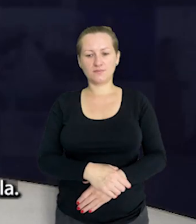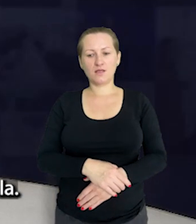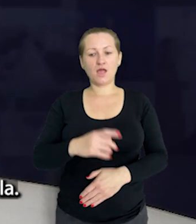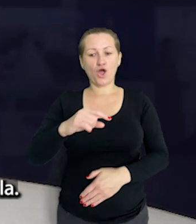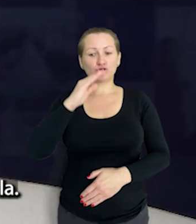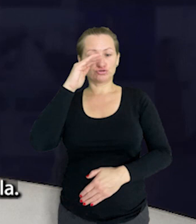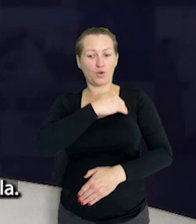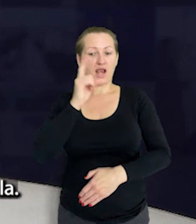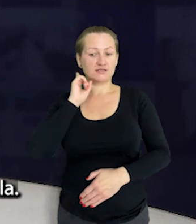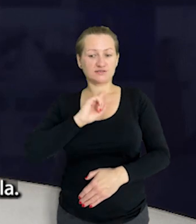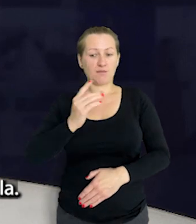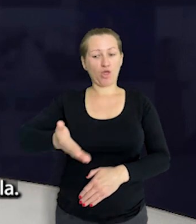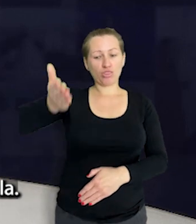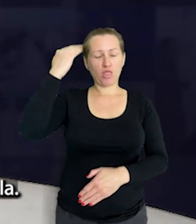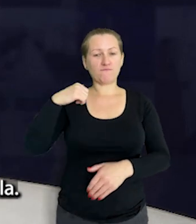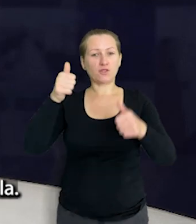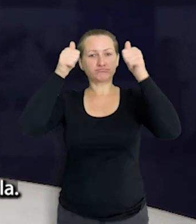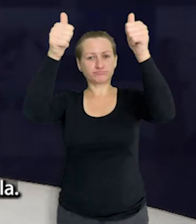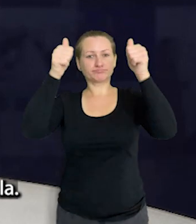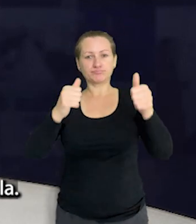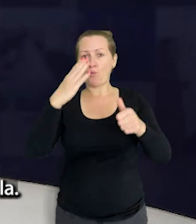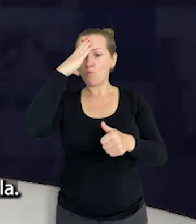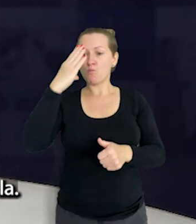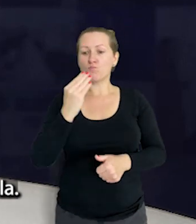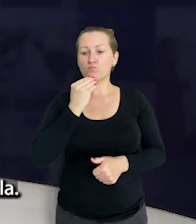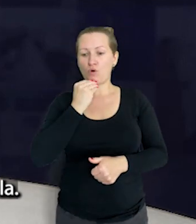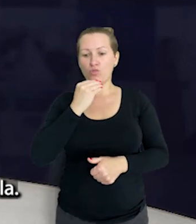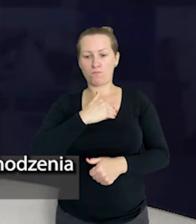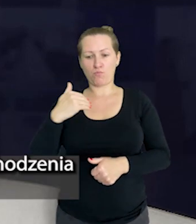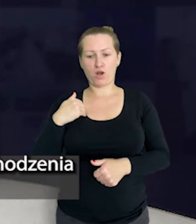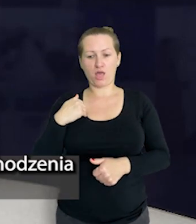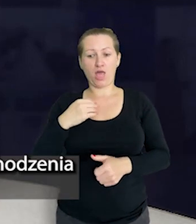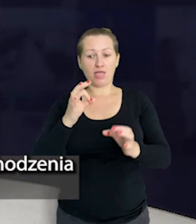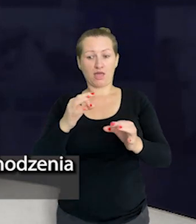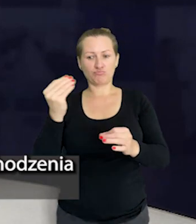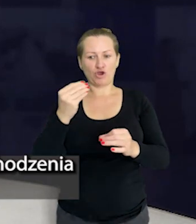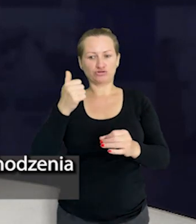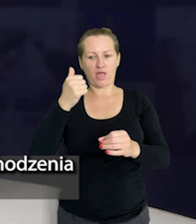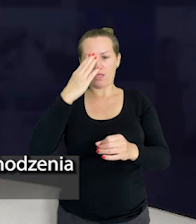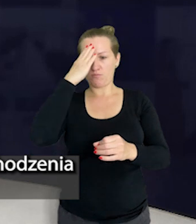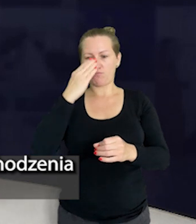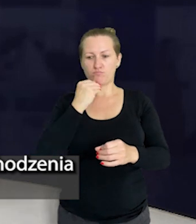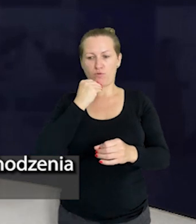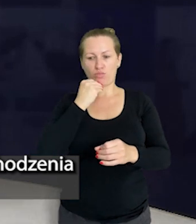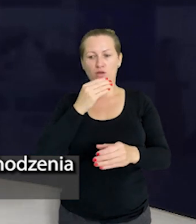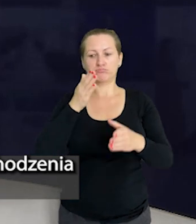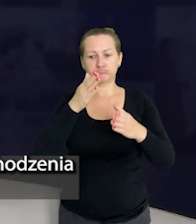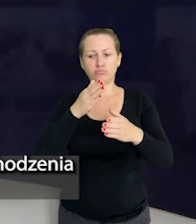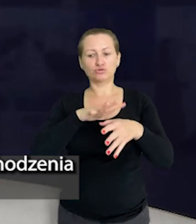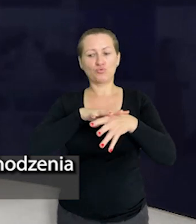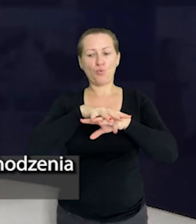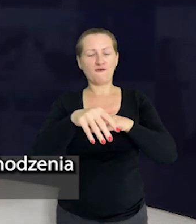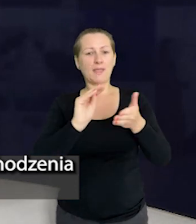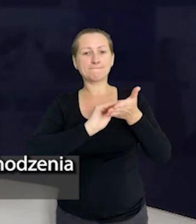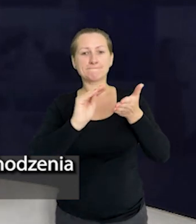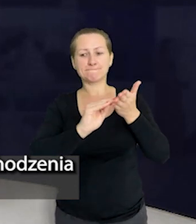W auli pierwszego LO od dawna wiszą portrety Polaków, którzy otrzymali Nagrodę Nobla. Teraz zawiśnie tam jeszcze jeden portret Izaaka